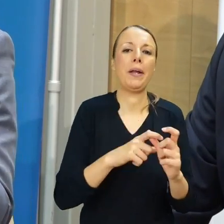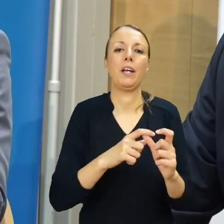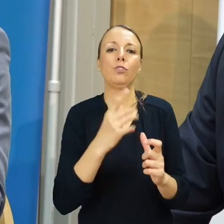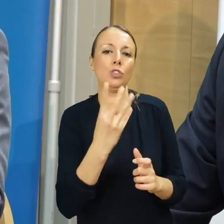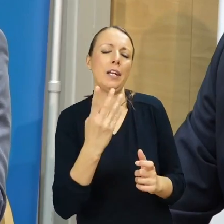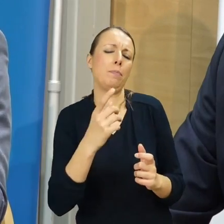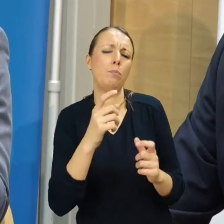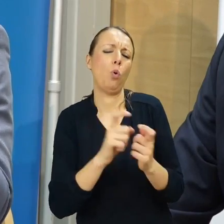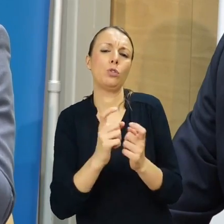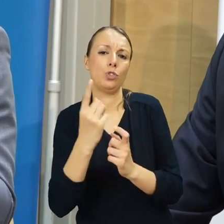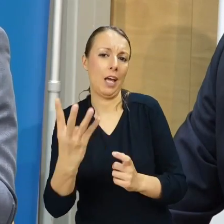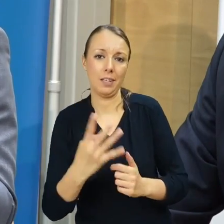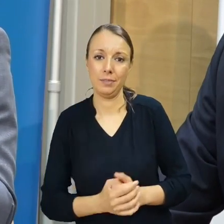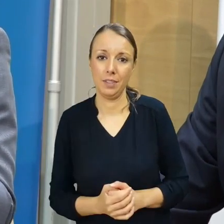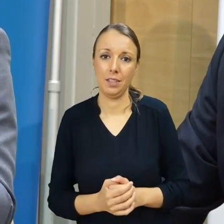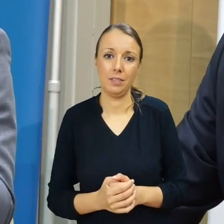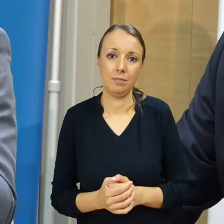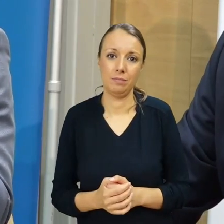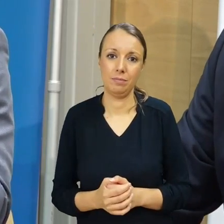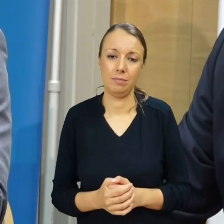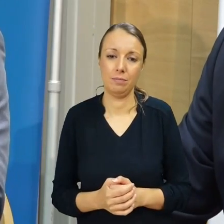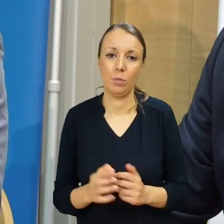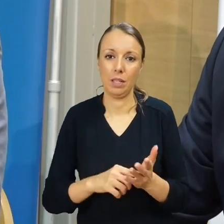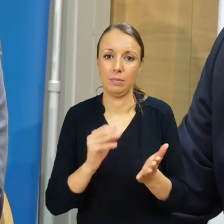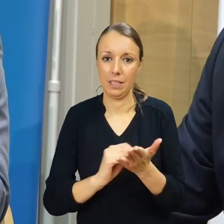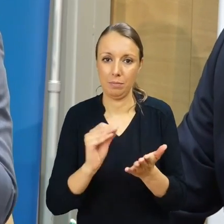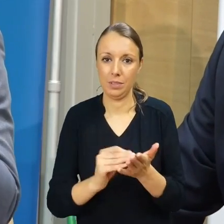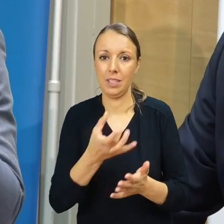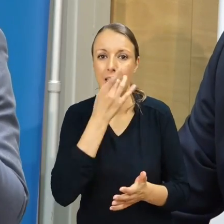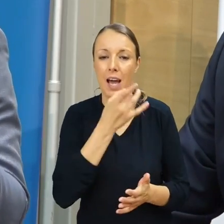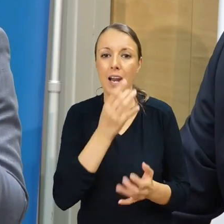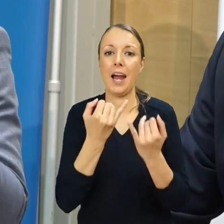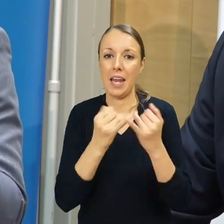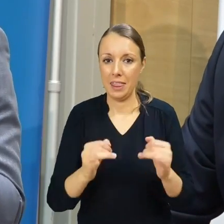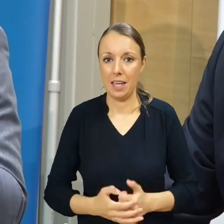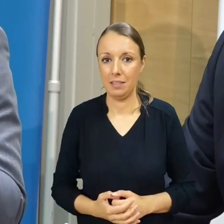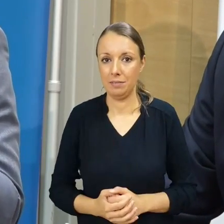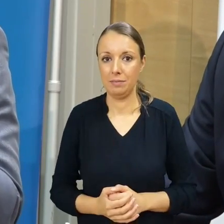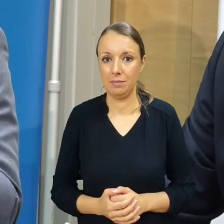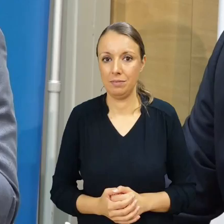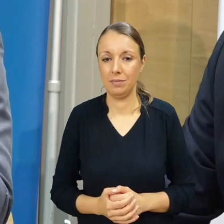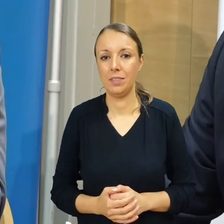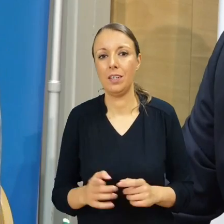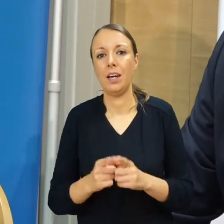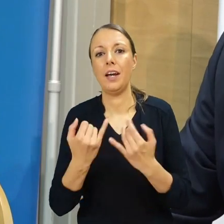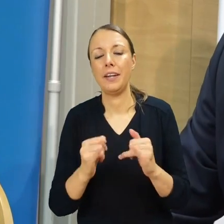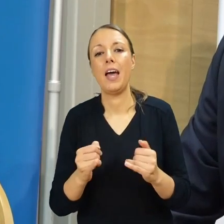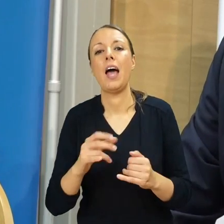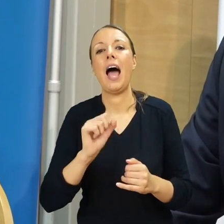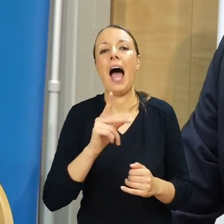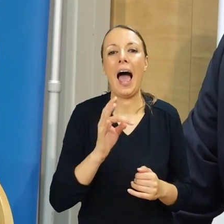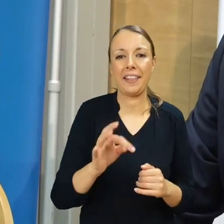administracyjnymi. Przecież tam jest powiedziane, że skardze podlegają inne niż decyzja i postanowienie. akty i czynności z zakresu administracji